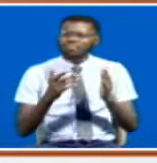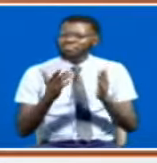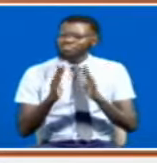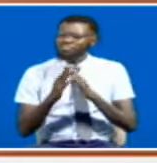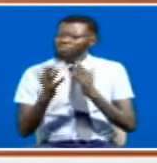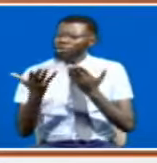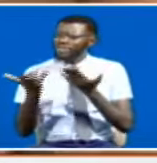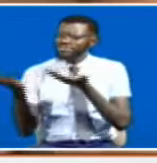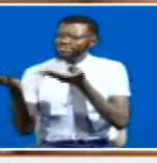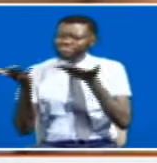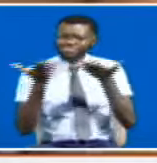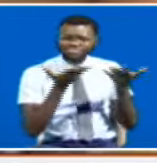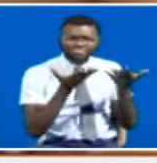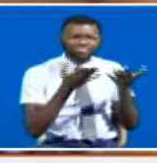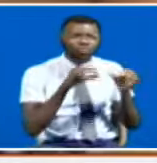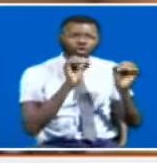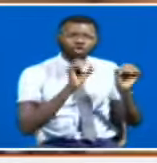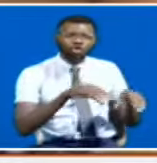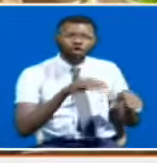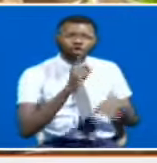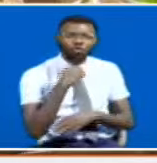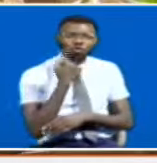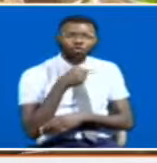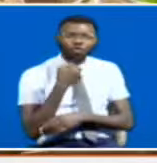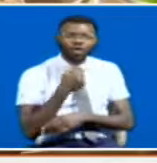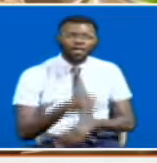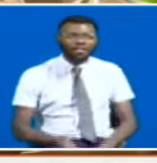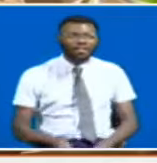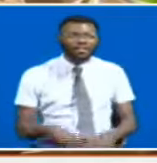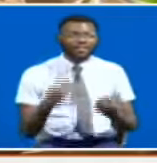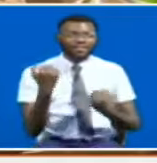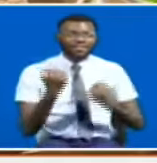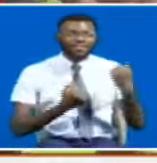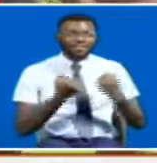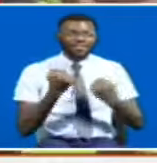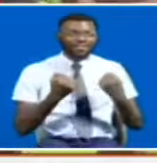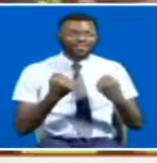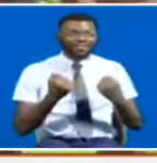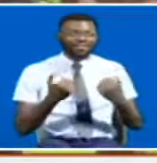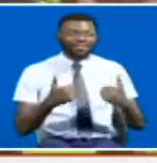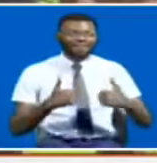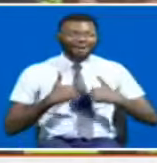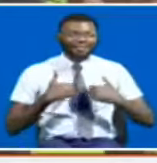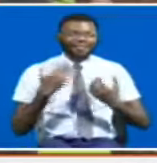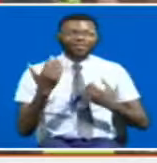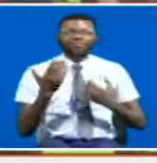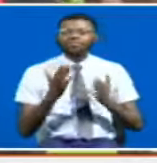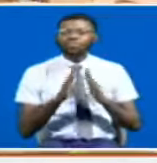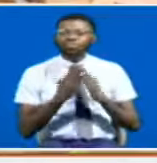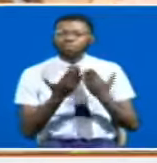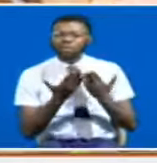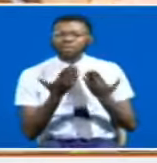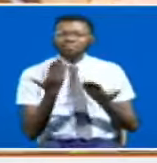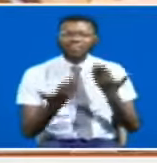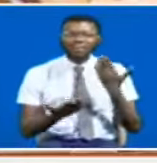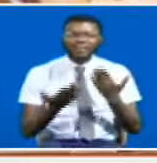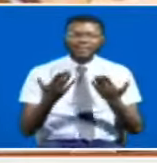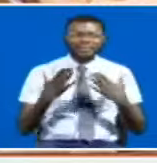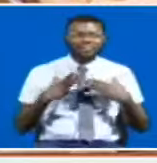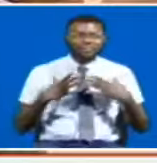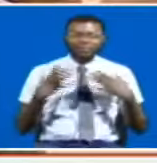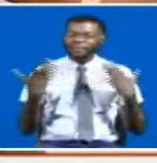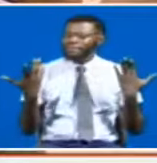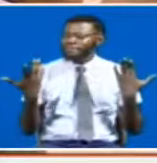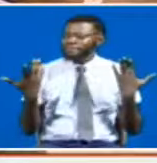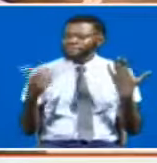alihusika. Uchunguzi wa awali ulibaini kuwa gari lililobeba vitabu hivyo huenda lilitekwa nyara. Kulingana na kamanda wa